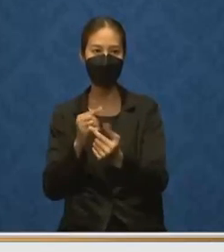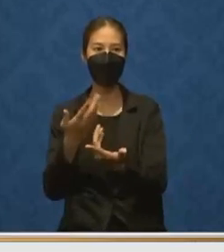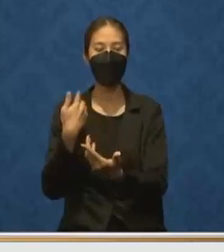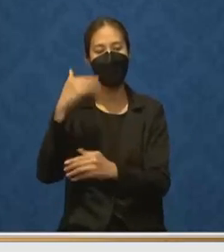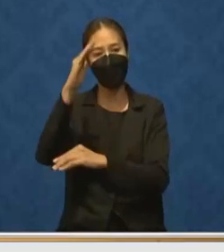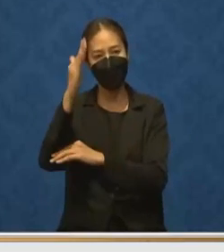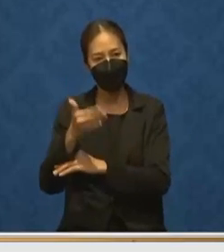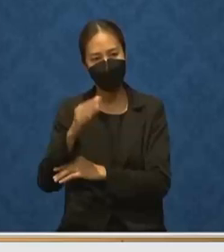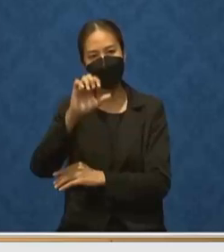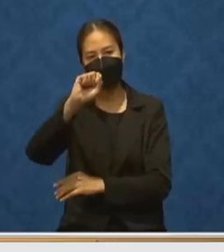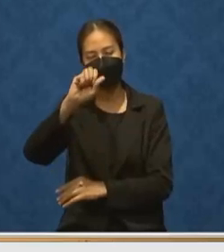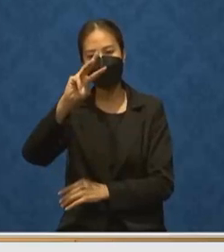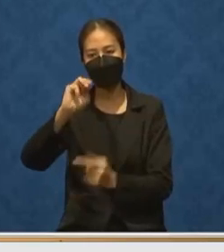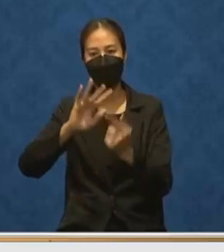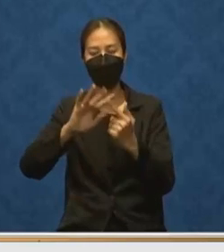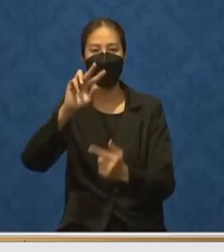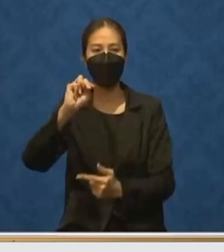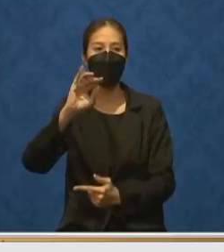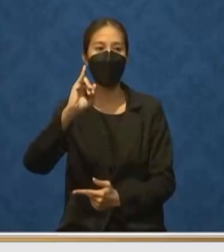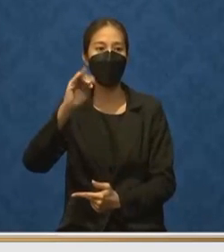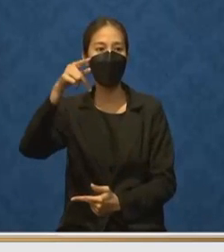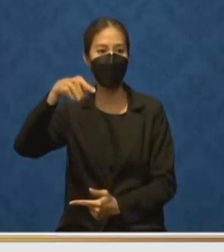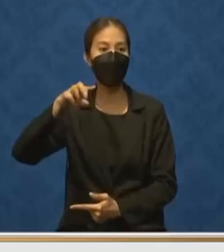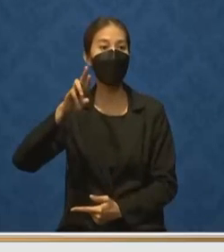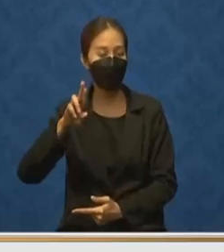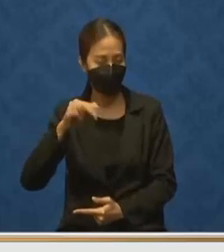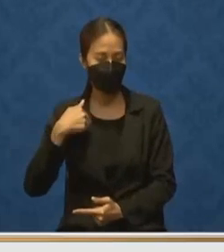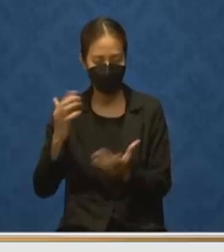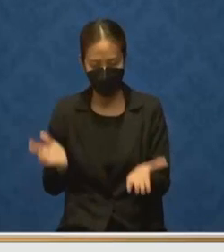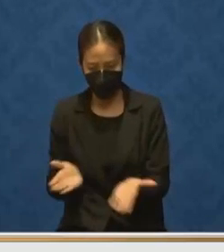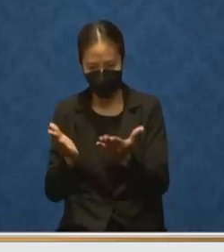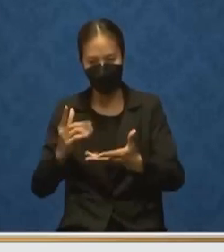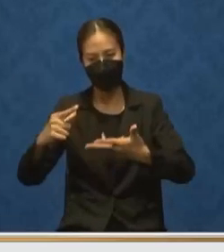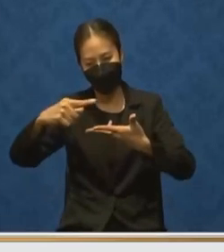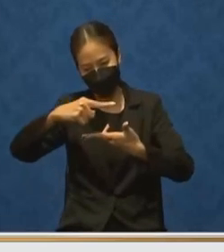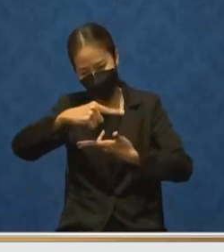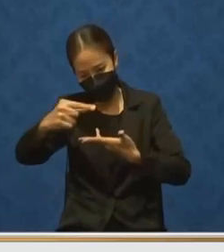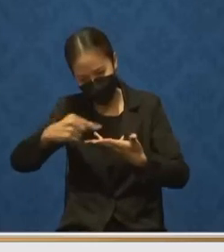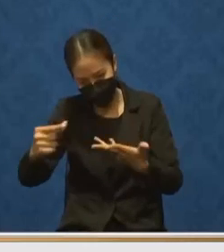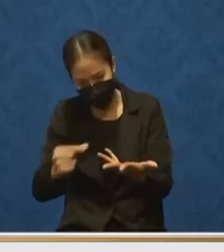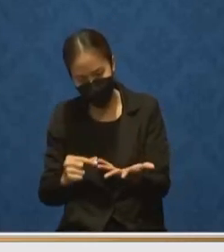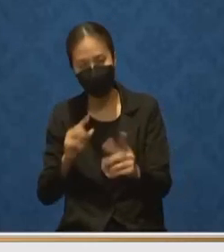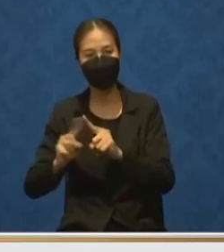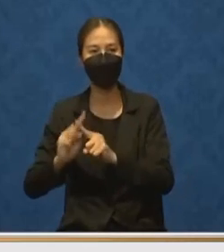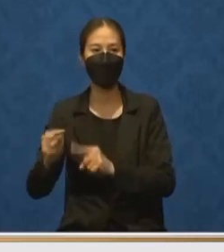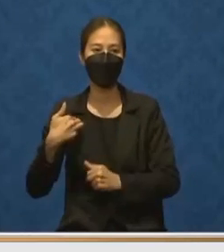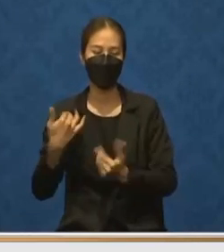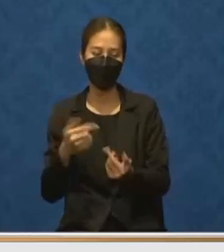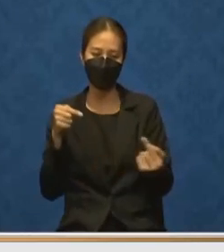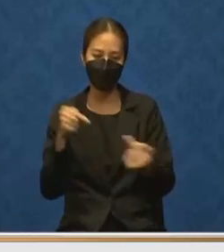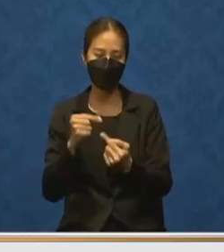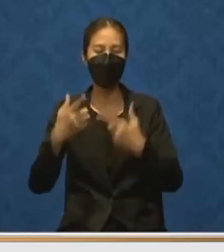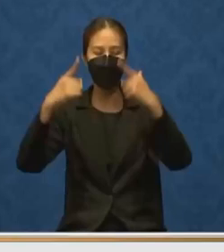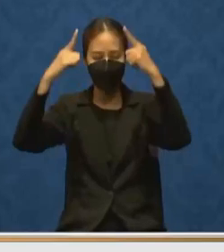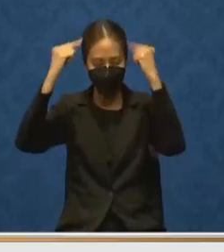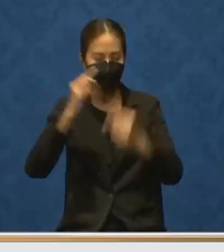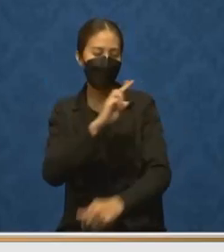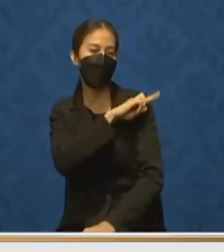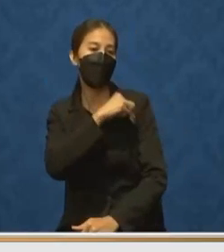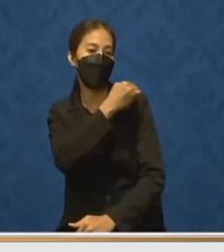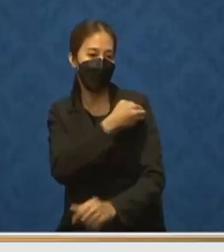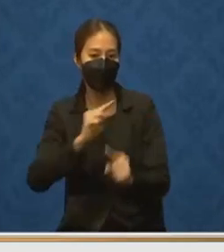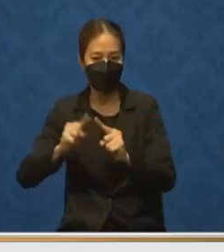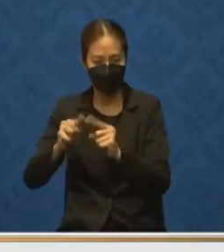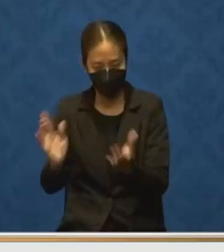เพื่อประโยชน์ทางการแพทย์และให้ประชาชนเข้าถึงการใช้ประโยชน์อย่างปลอดภัยพร้อมเร่งการผลิตแพทย์พยาบาลและบุคลากรด้านสาธารณสุขไม่น้อย